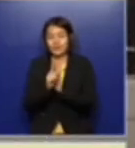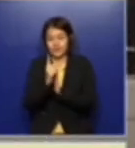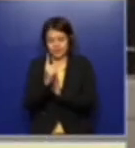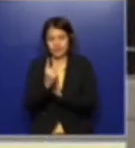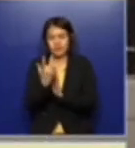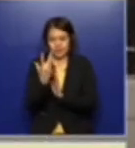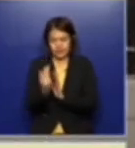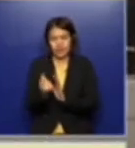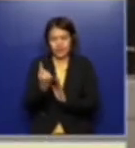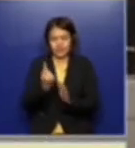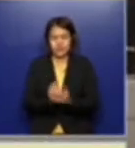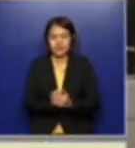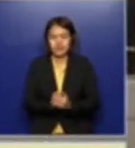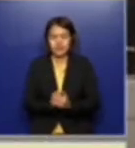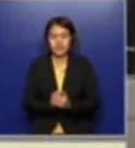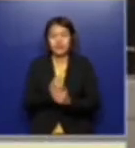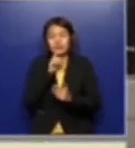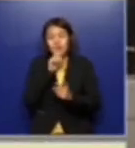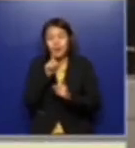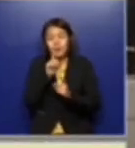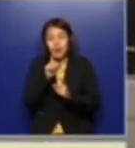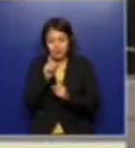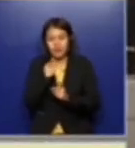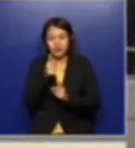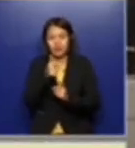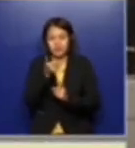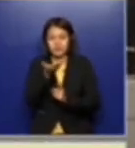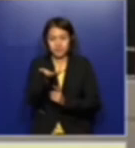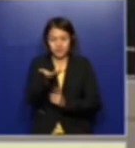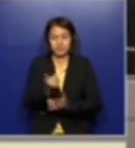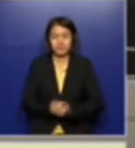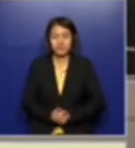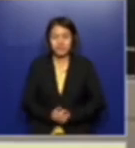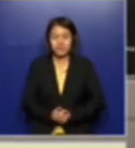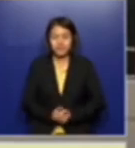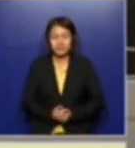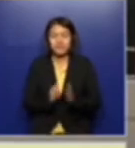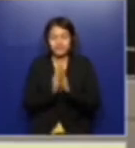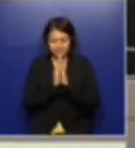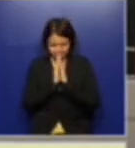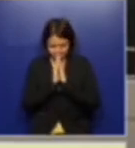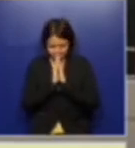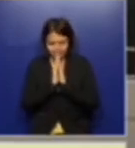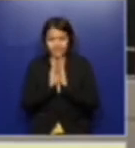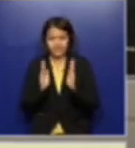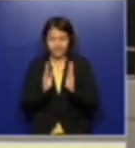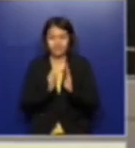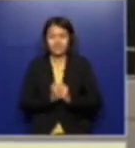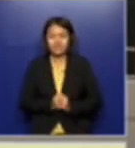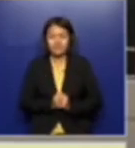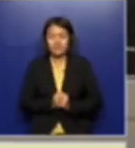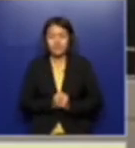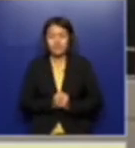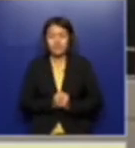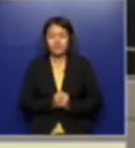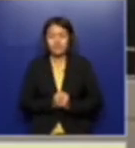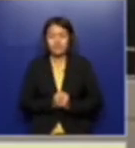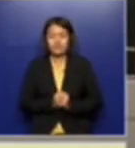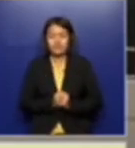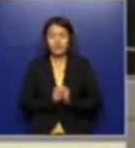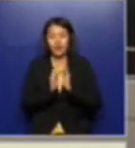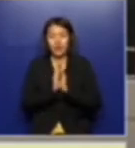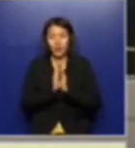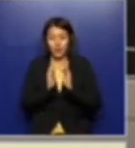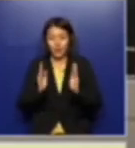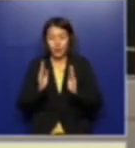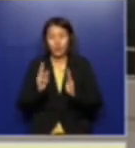รงงานมีเวลาอยู่จะถามต่อสักอีกครั้งได้ครับเชิญนะครับ ครับขอบพระคุณท่านประธานครับก่อนอื่นก็ต้องขอบพระคุณท่านรั